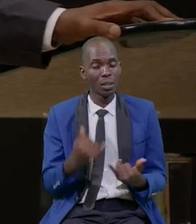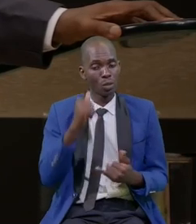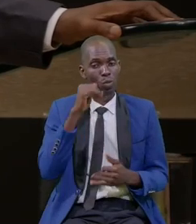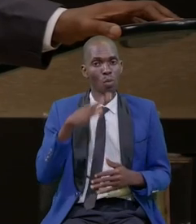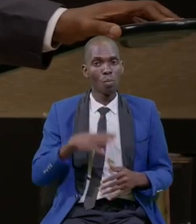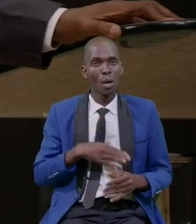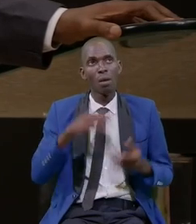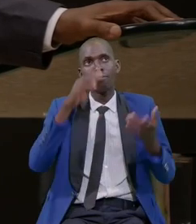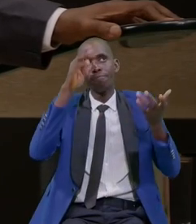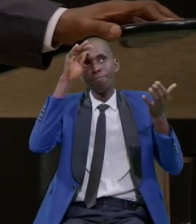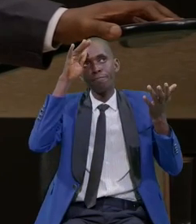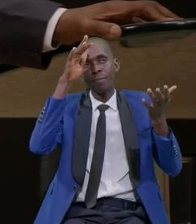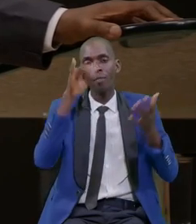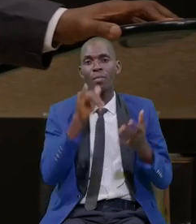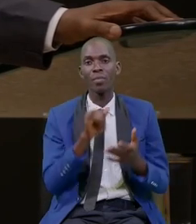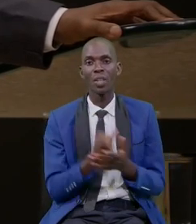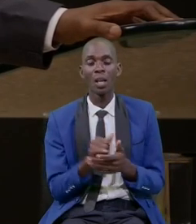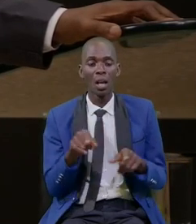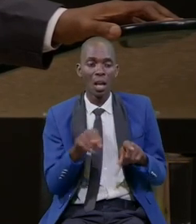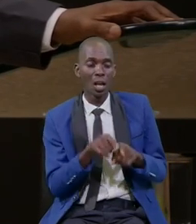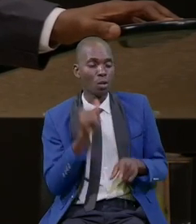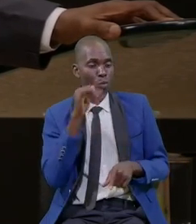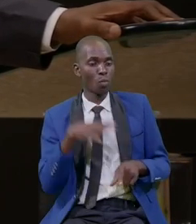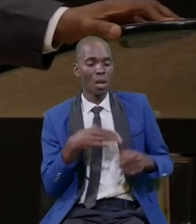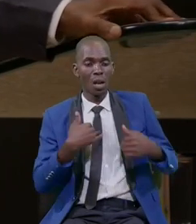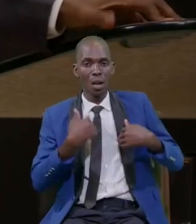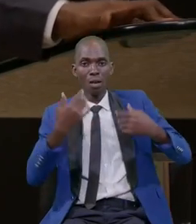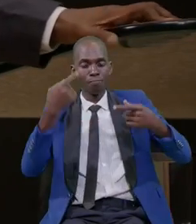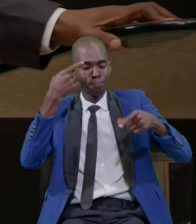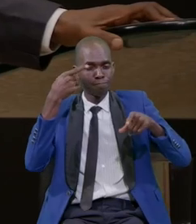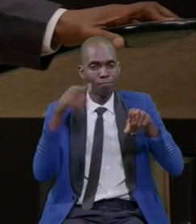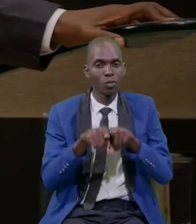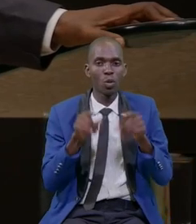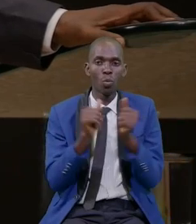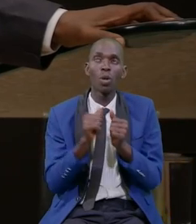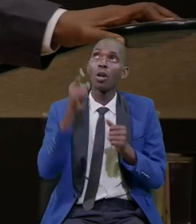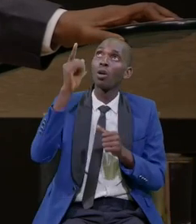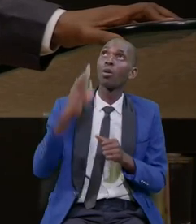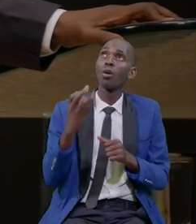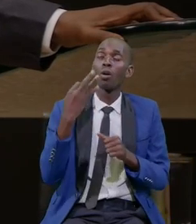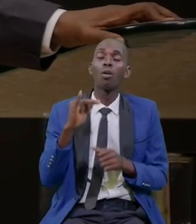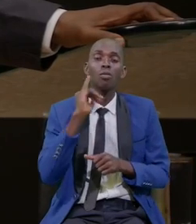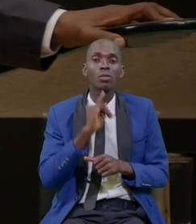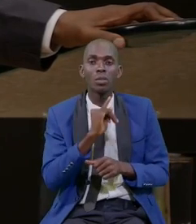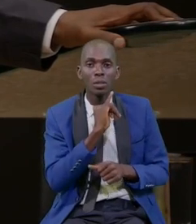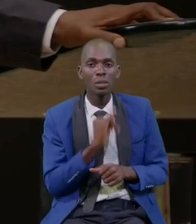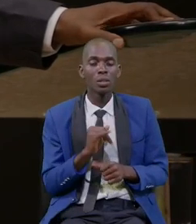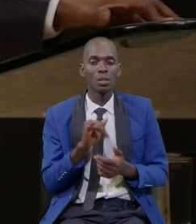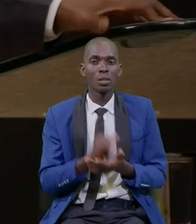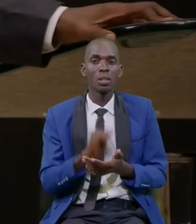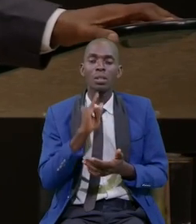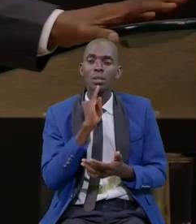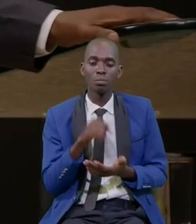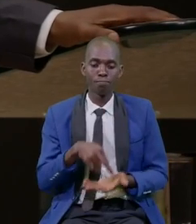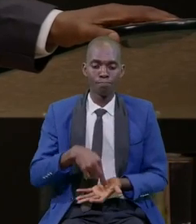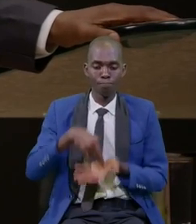serait sauvée comme elle a fait alliance avec le Dieu d'Israël qui est représenté par